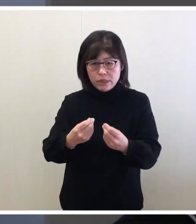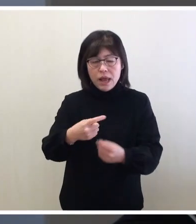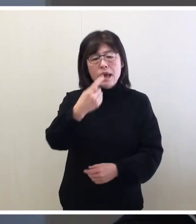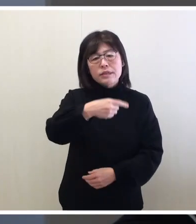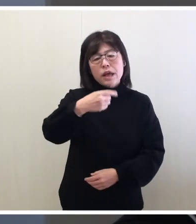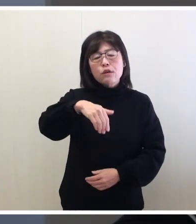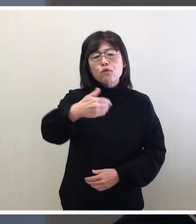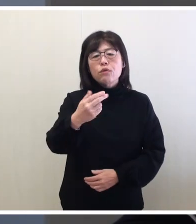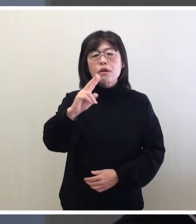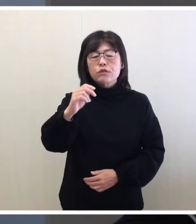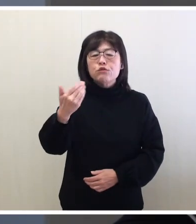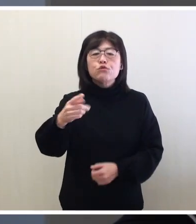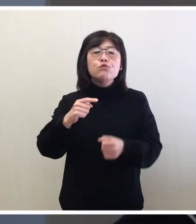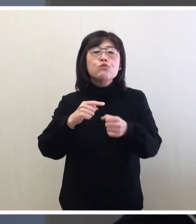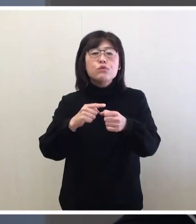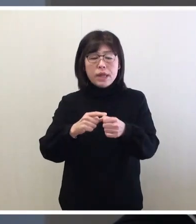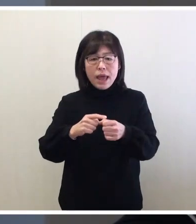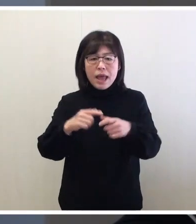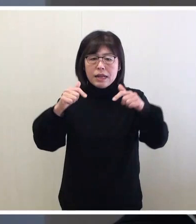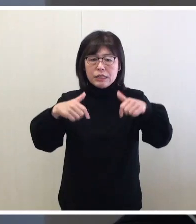ました通り、